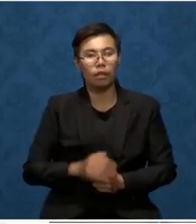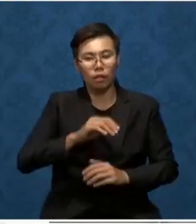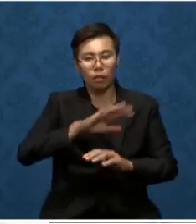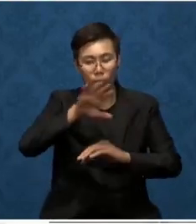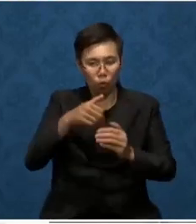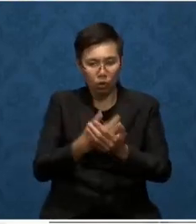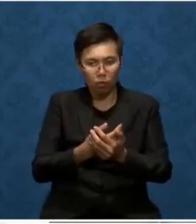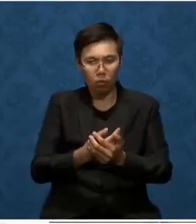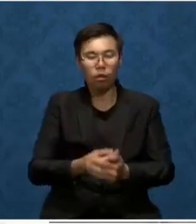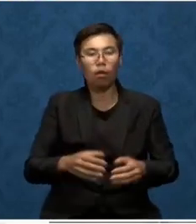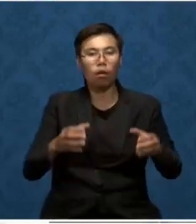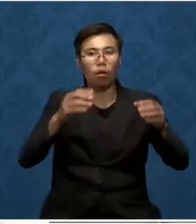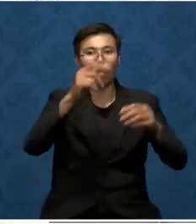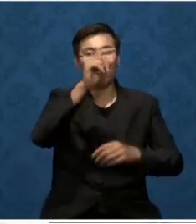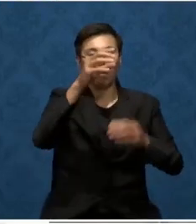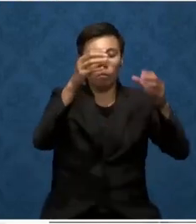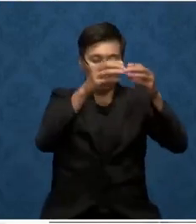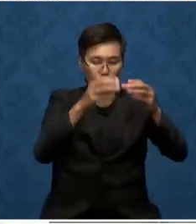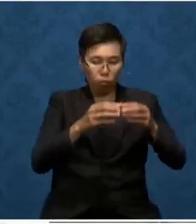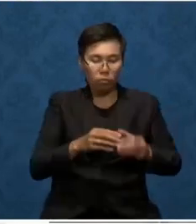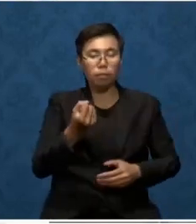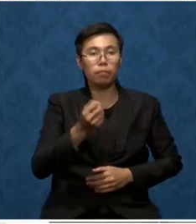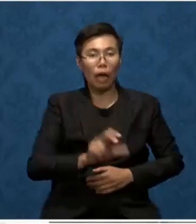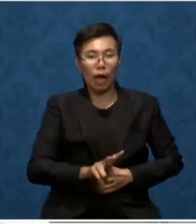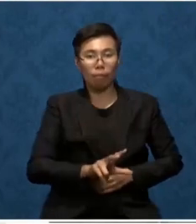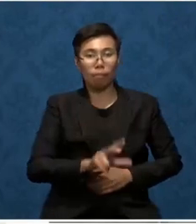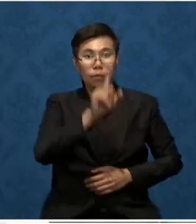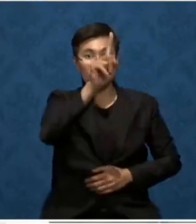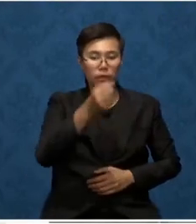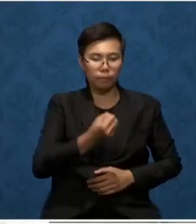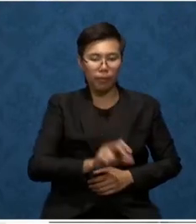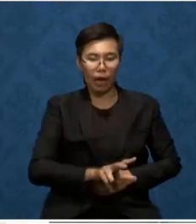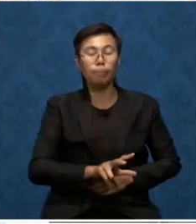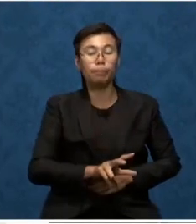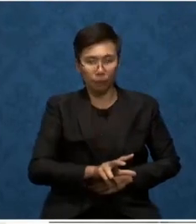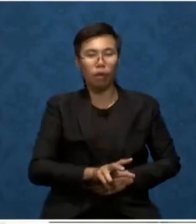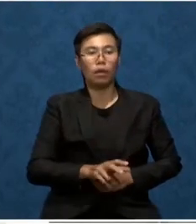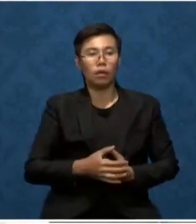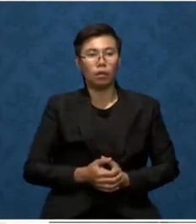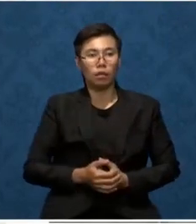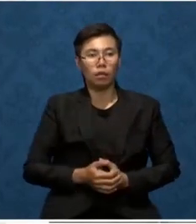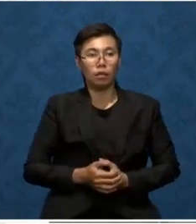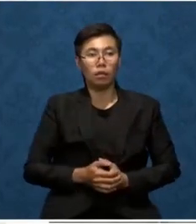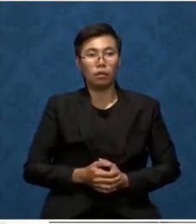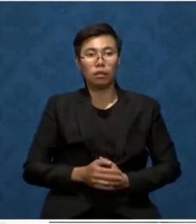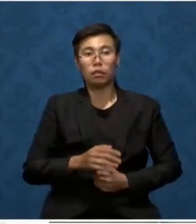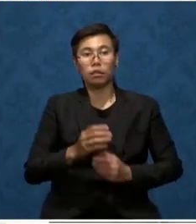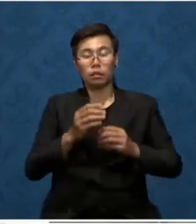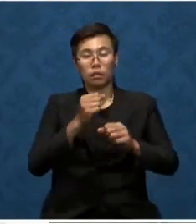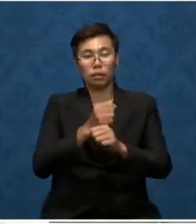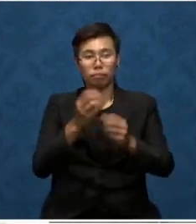ไม่ว่าจะเป็นหมวดกฎหมายปฏิรูปหรือประกอบรัฐธรรมนูญถ้าต้องการ